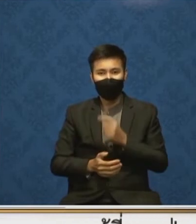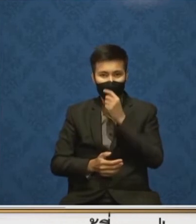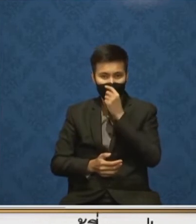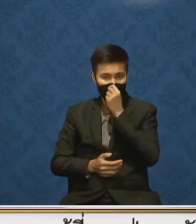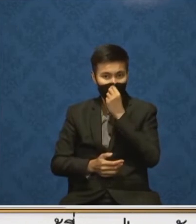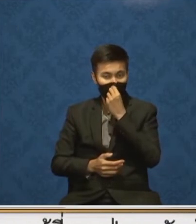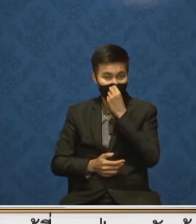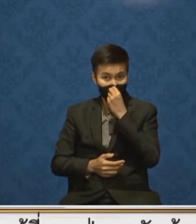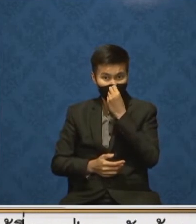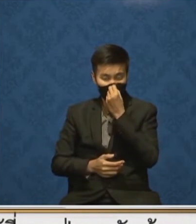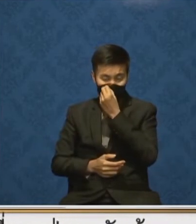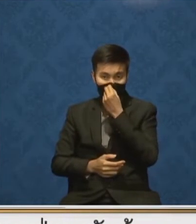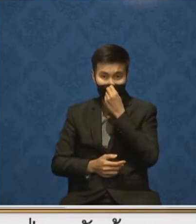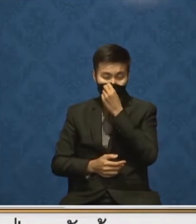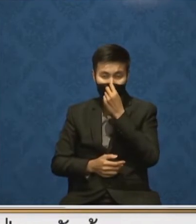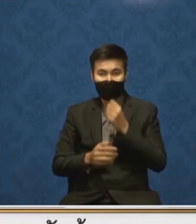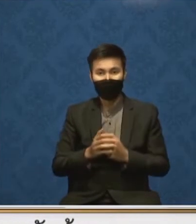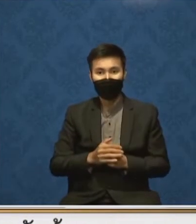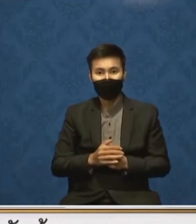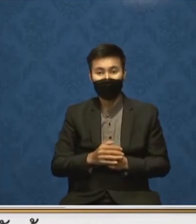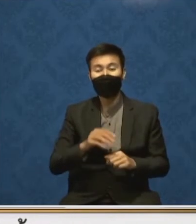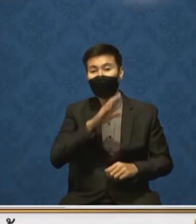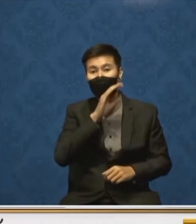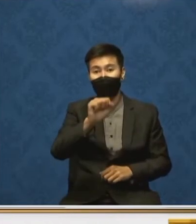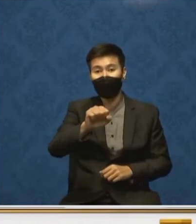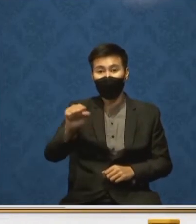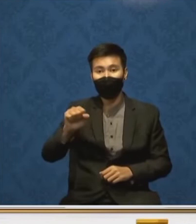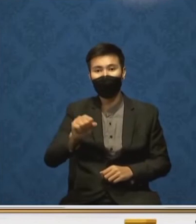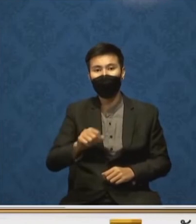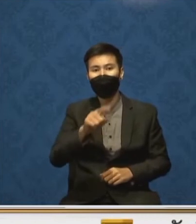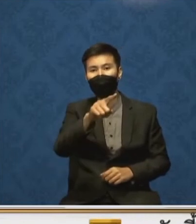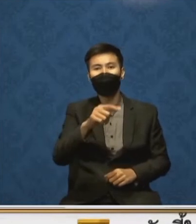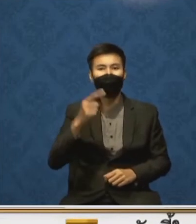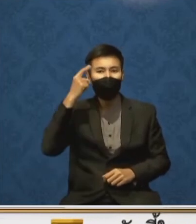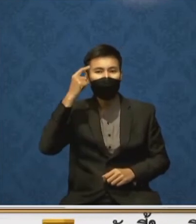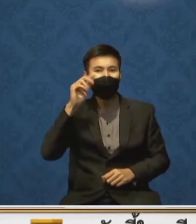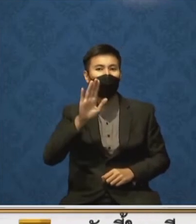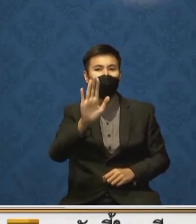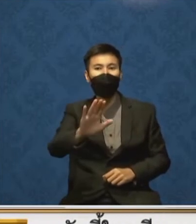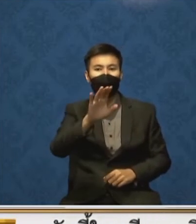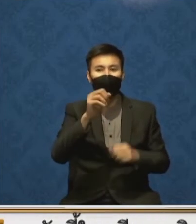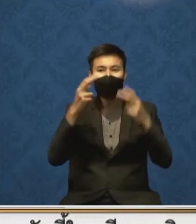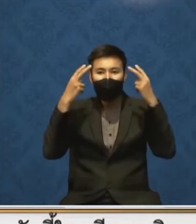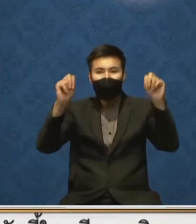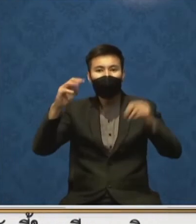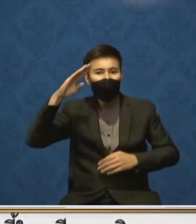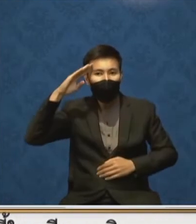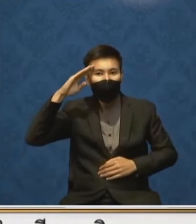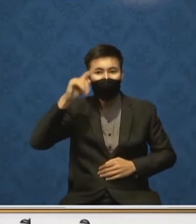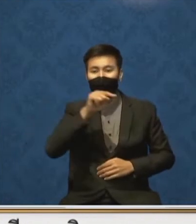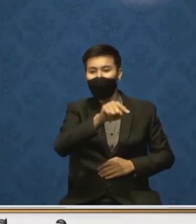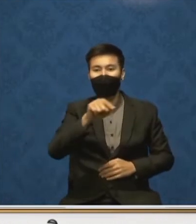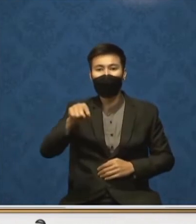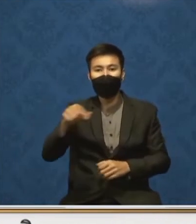องปาชาชน sche trucksผแราษรรณมาเป็ตตั้งเอาโจทของทานายคตermanจราง ท่กับ Alberotorfulant